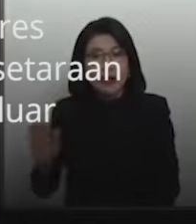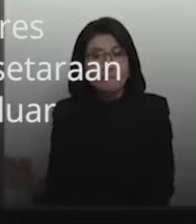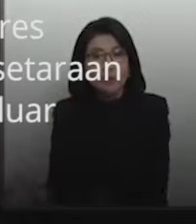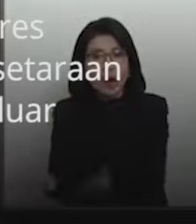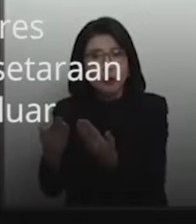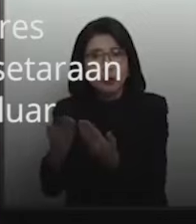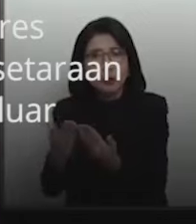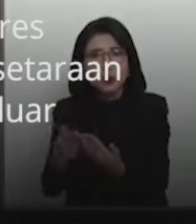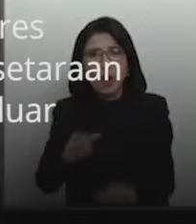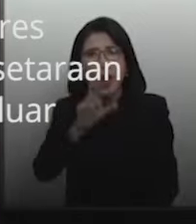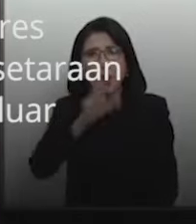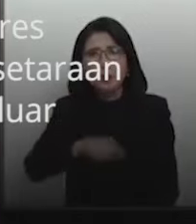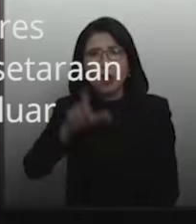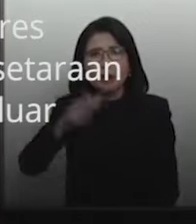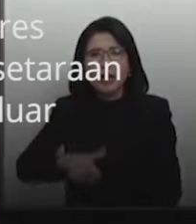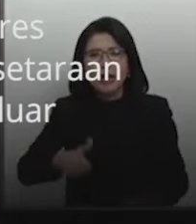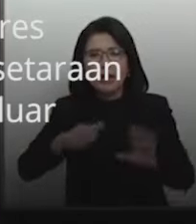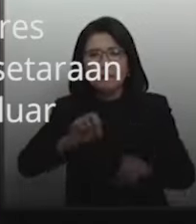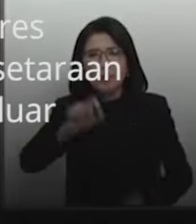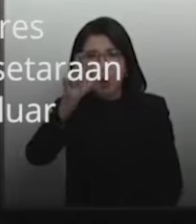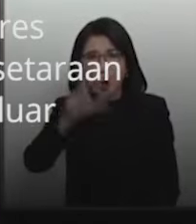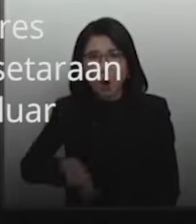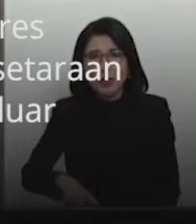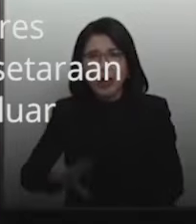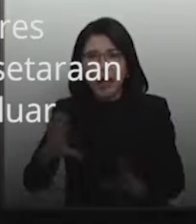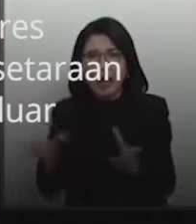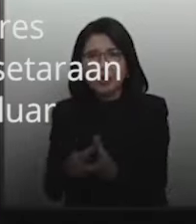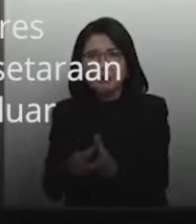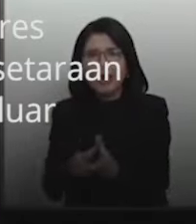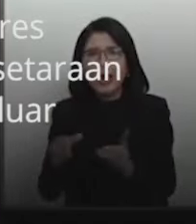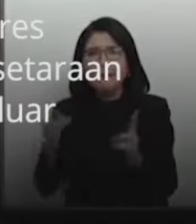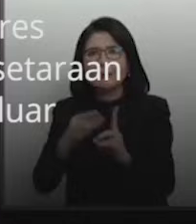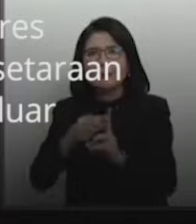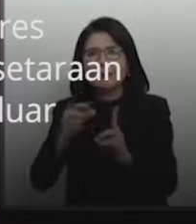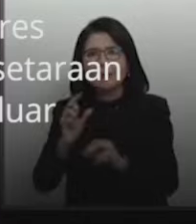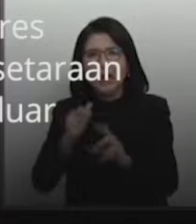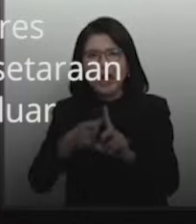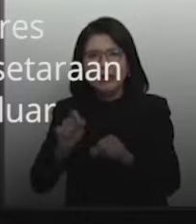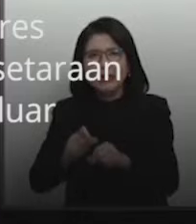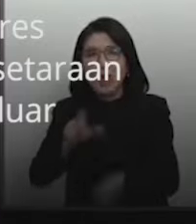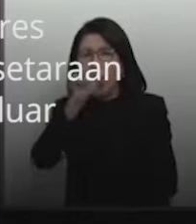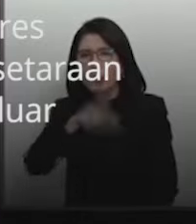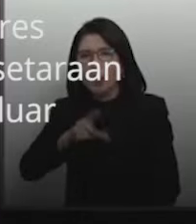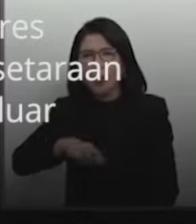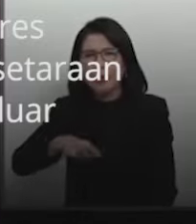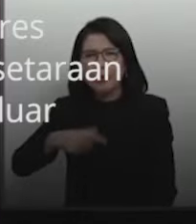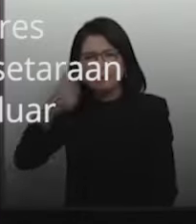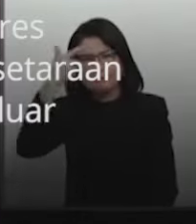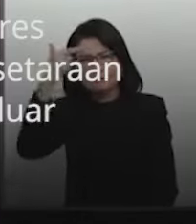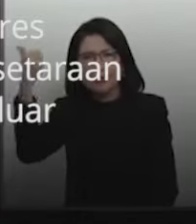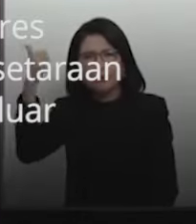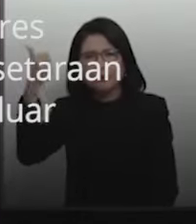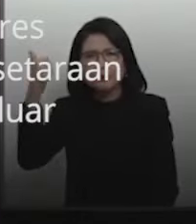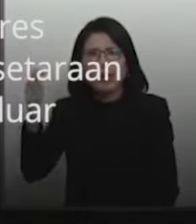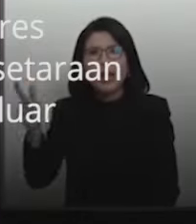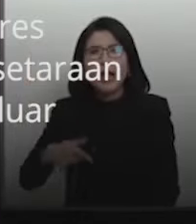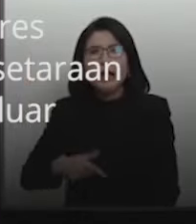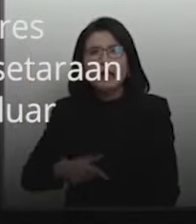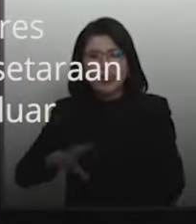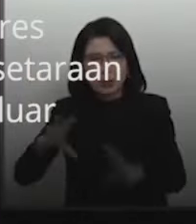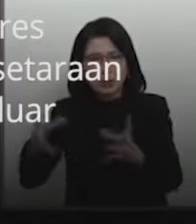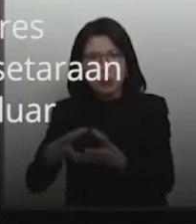pendiri ya 60-an orang anggota BPU PKI mereka adalah orang-orang terdidik mereka dari kaum yang